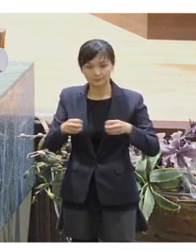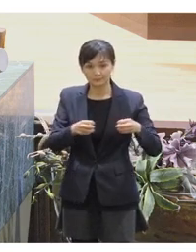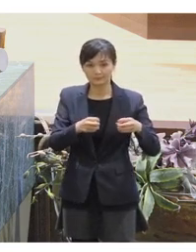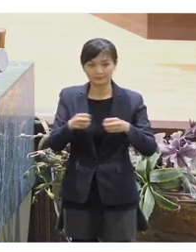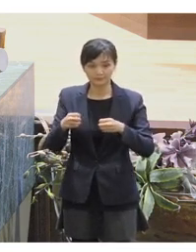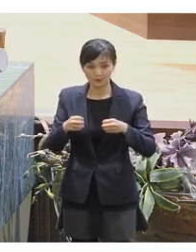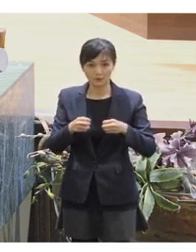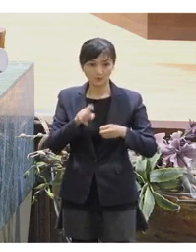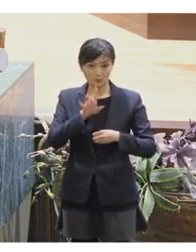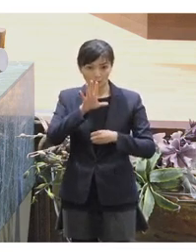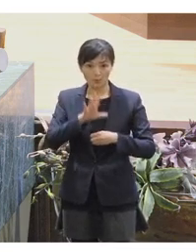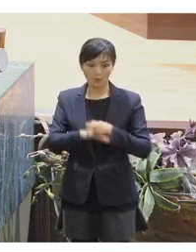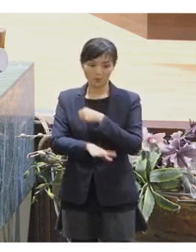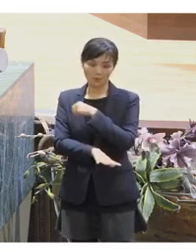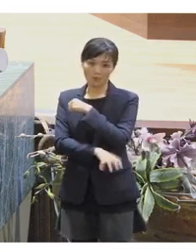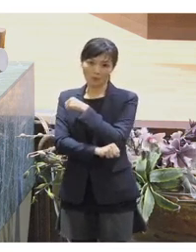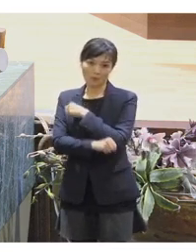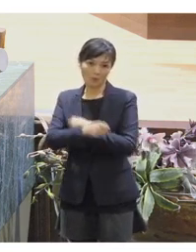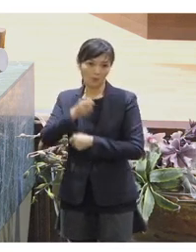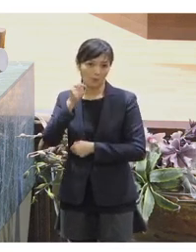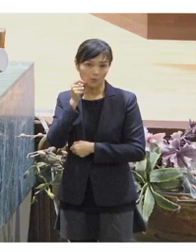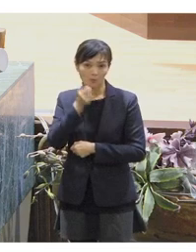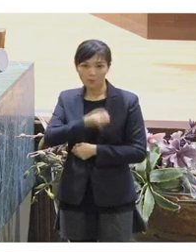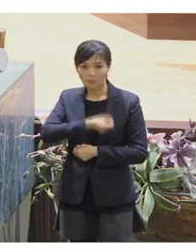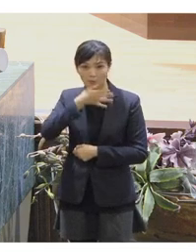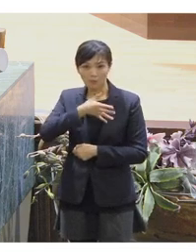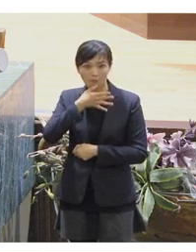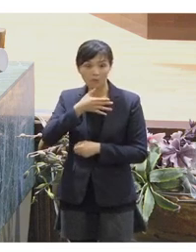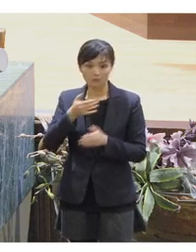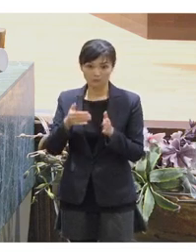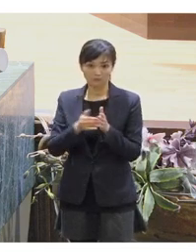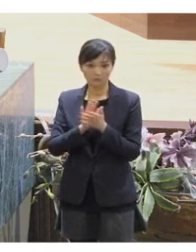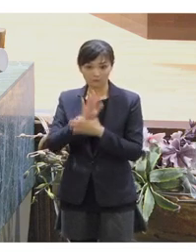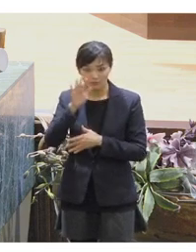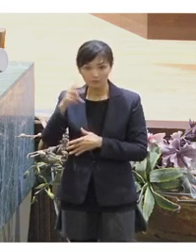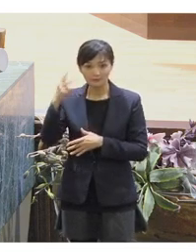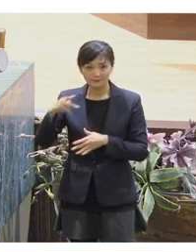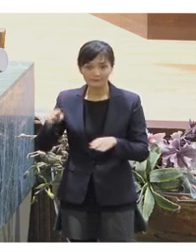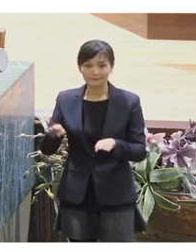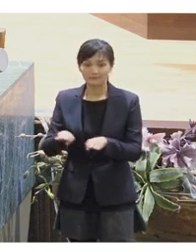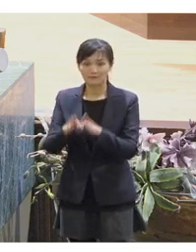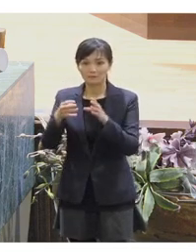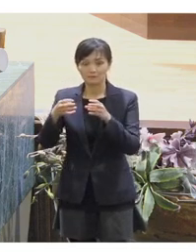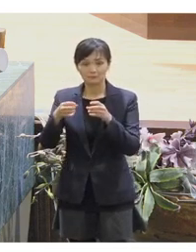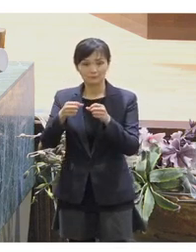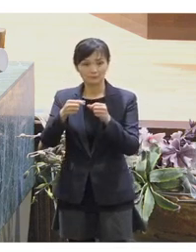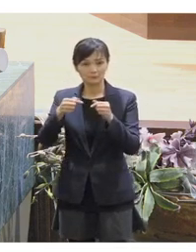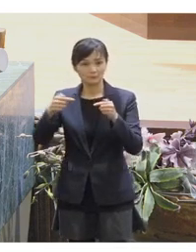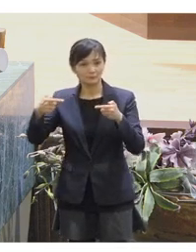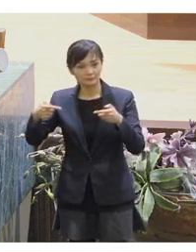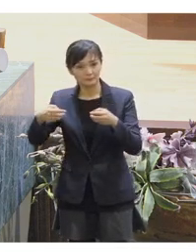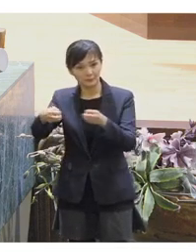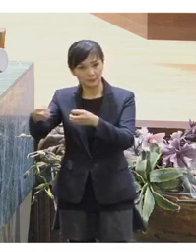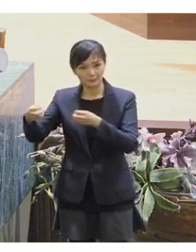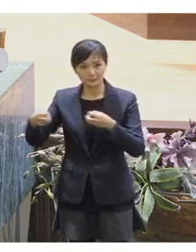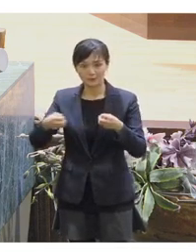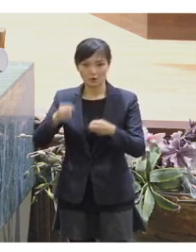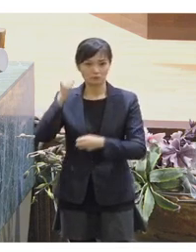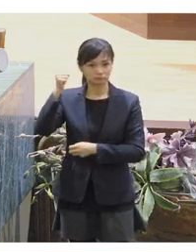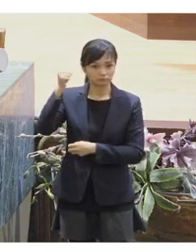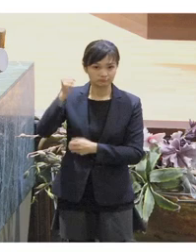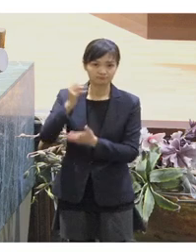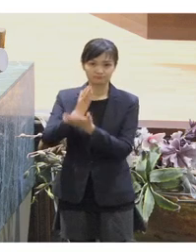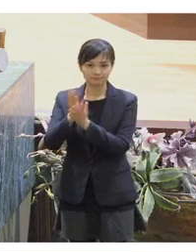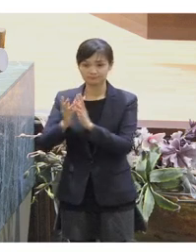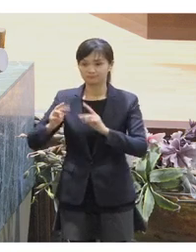就到开放政府的这些倡议，或是开放自由这些倡议。那这些东西其实是有这样子的一些